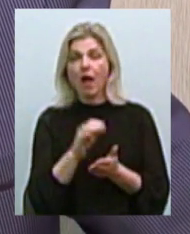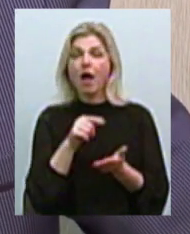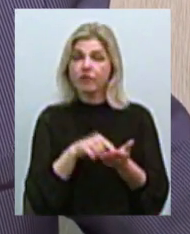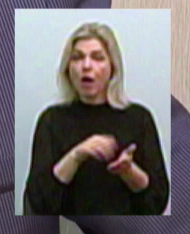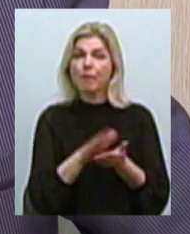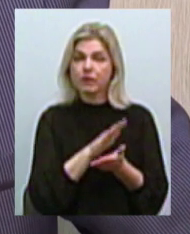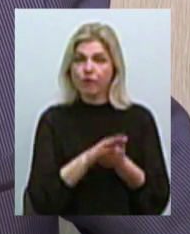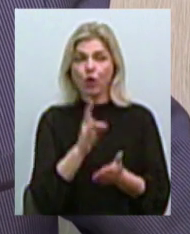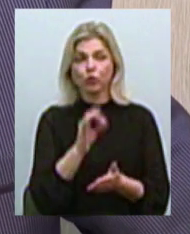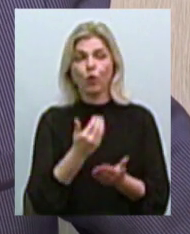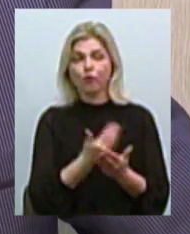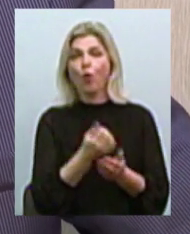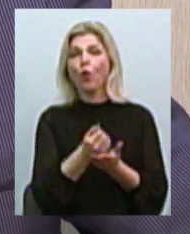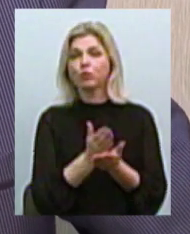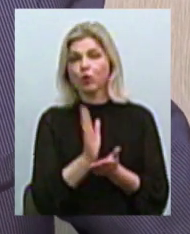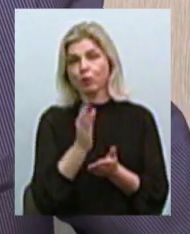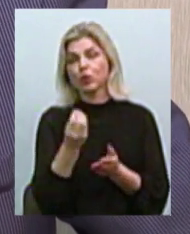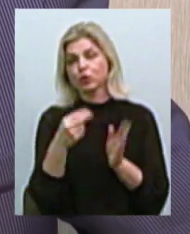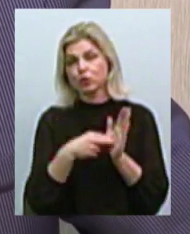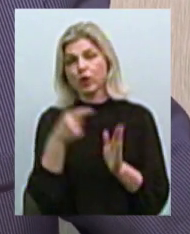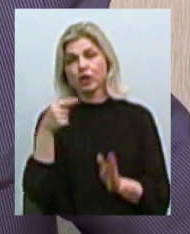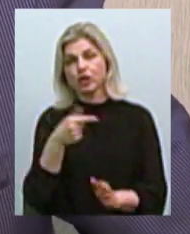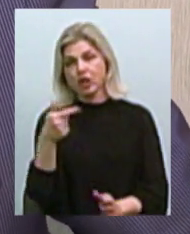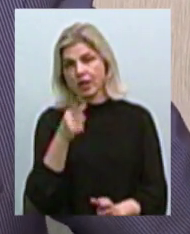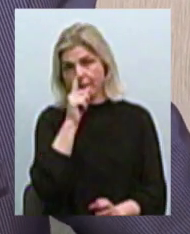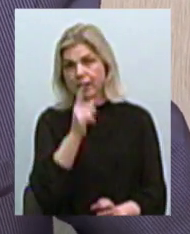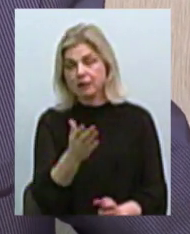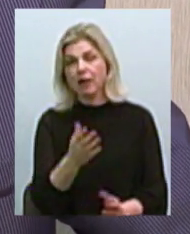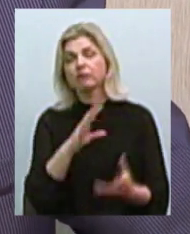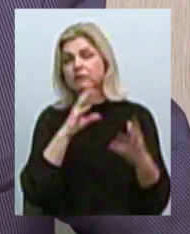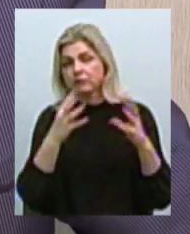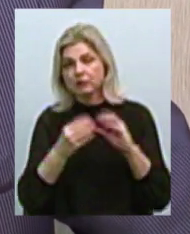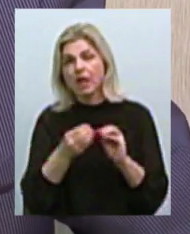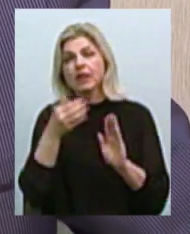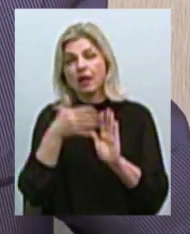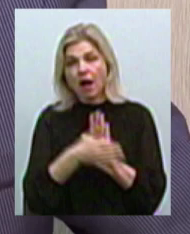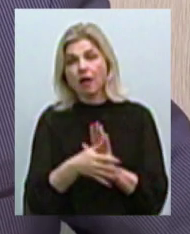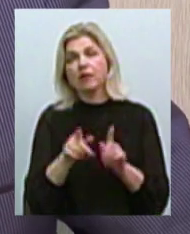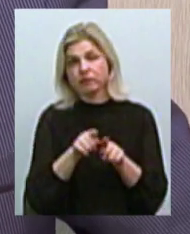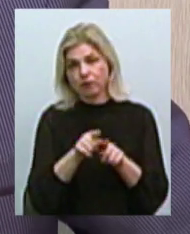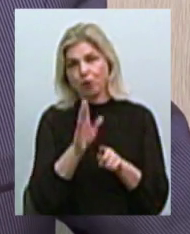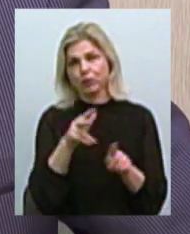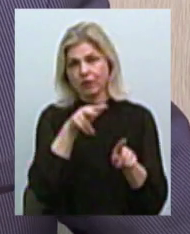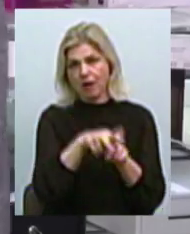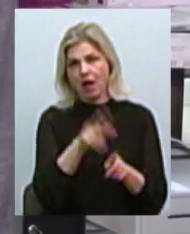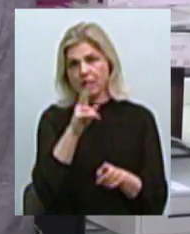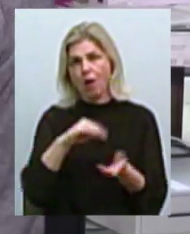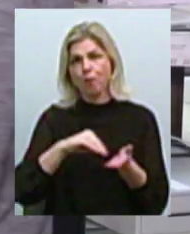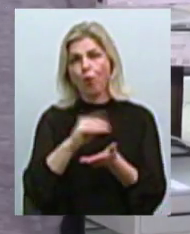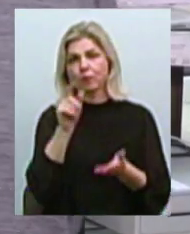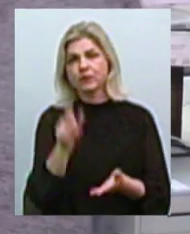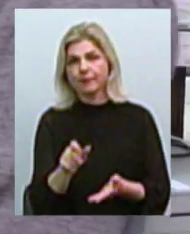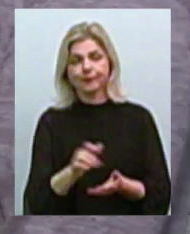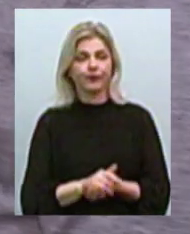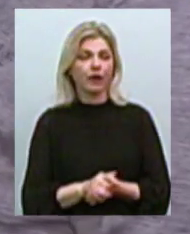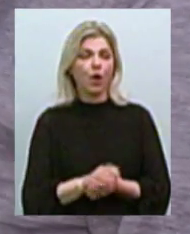але її обслуговування буде коштувати 1000 гривень на місяць. Відповідно, всі ці витрати знову ж таки ляжуть на покупця. Олександр